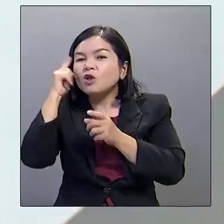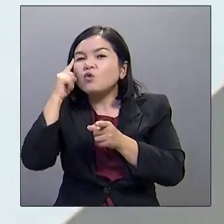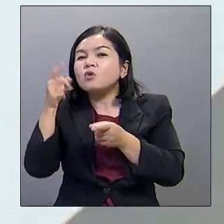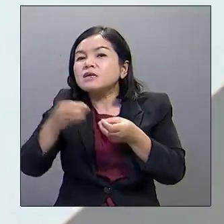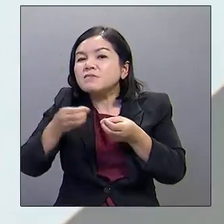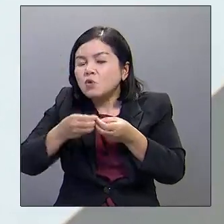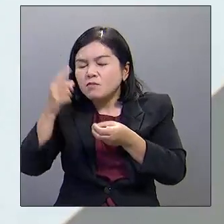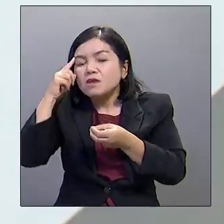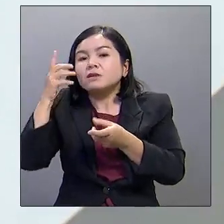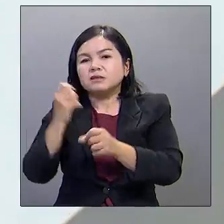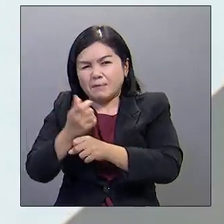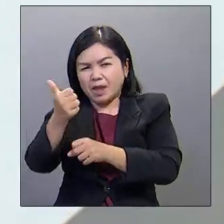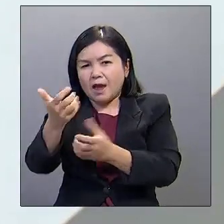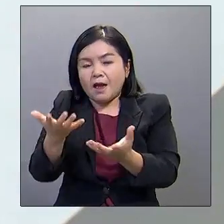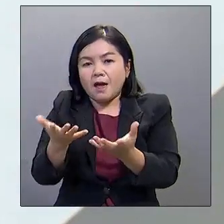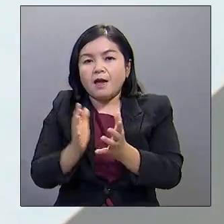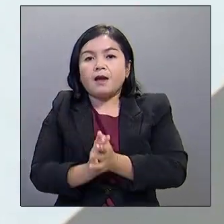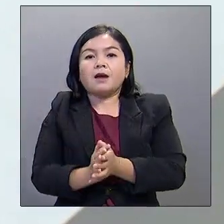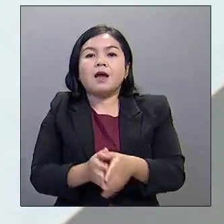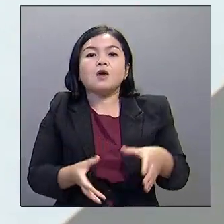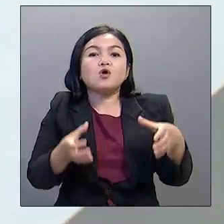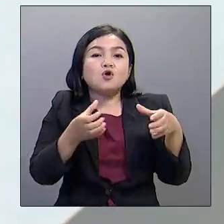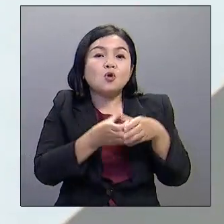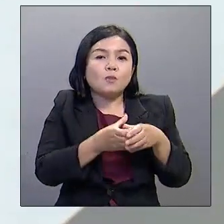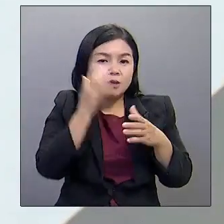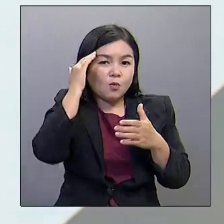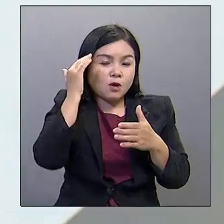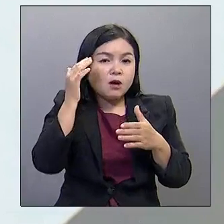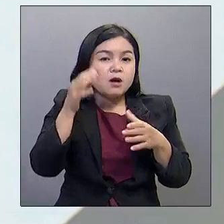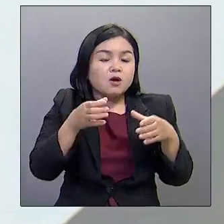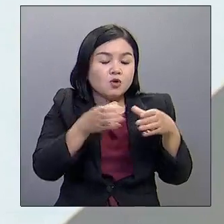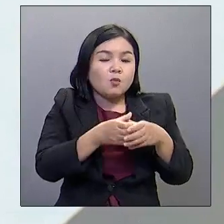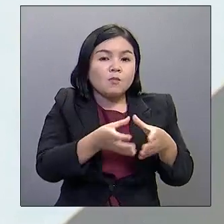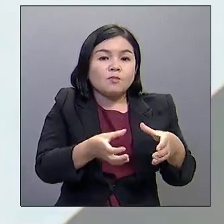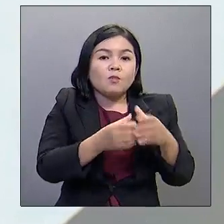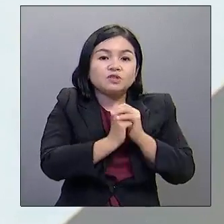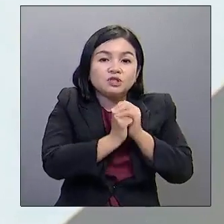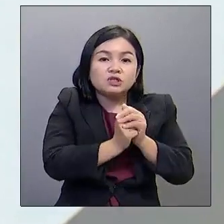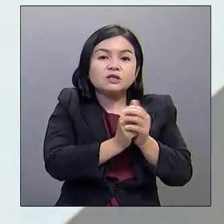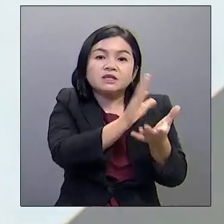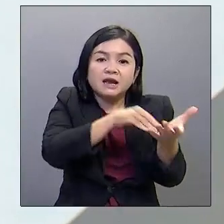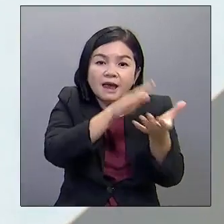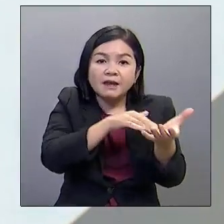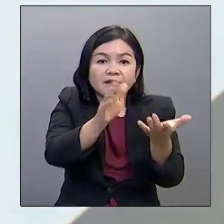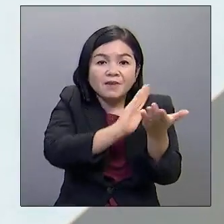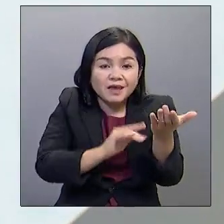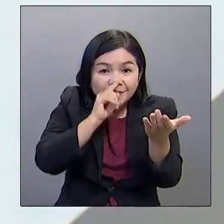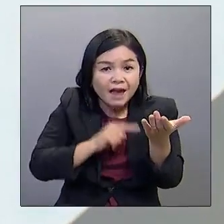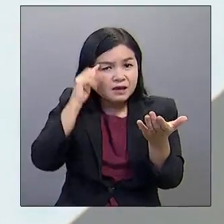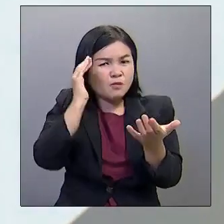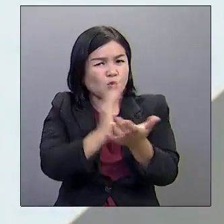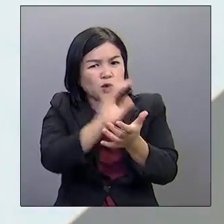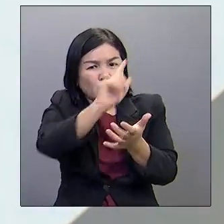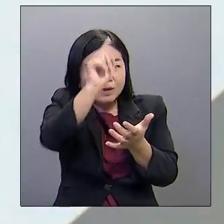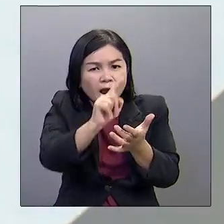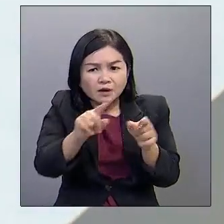นสีเทามาถึงตำรวจลุกขึ้นมาทุจริตตั้งแต่จุดเริ่มต้นของการเป็นตำรวจสิ่งเหล่านี้กำลังบ่ง